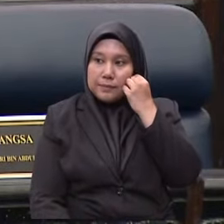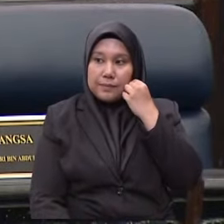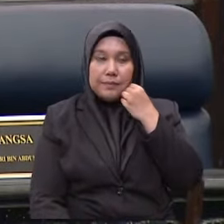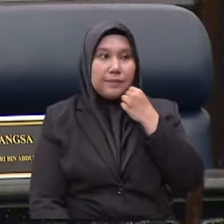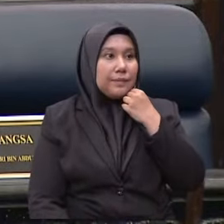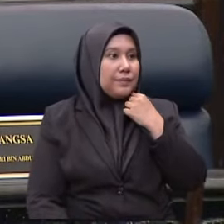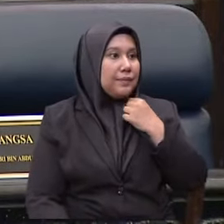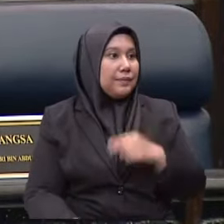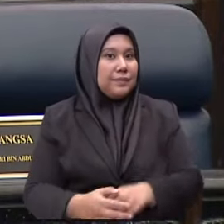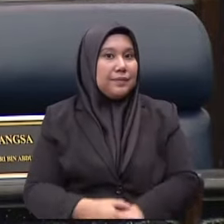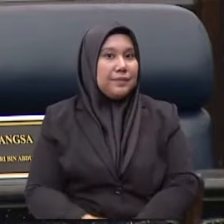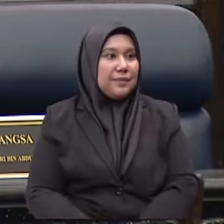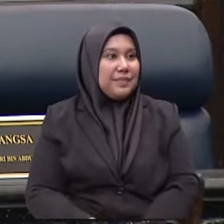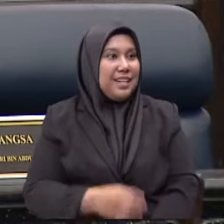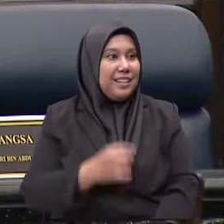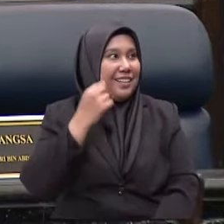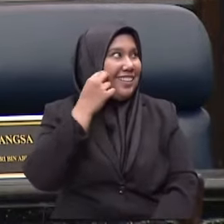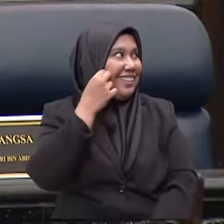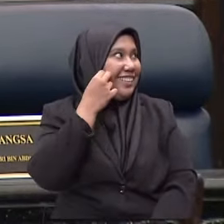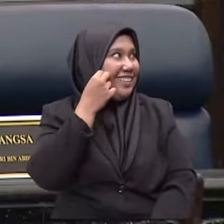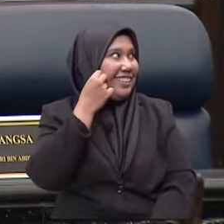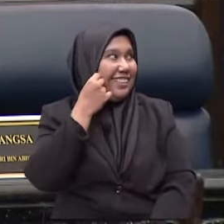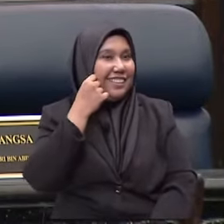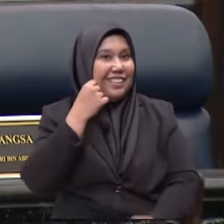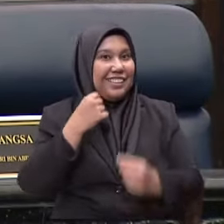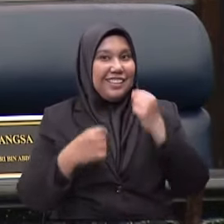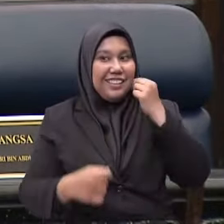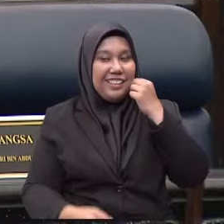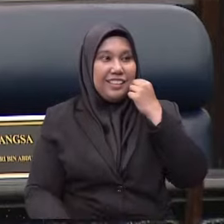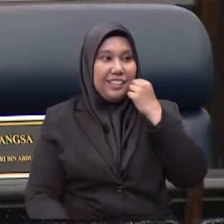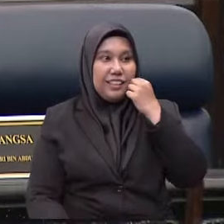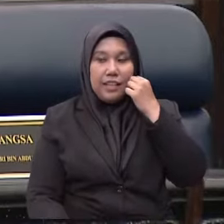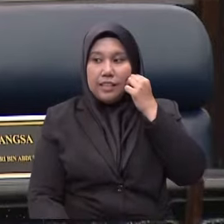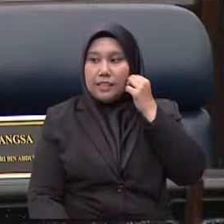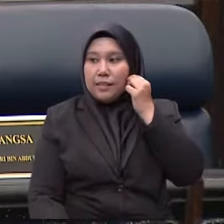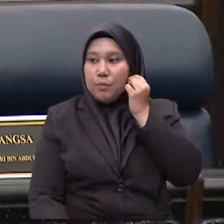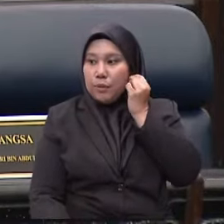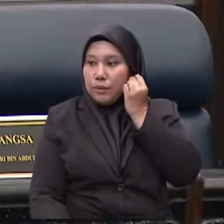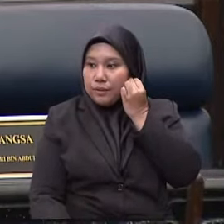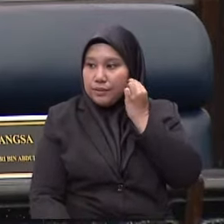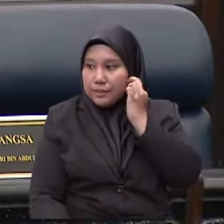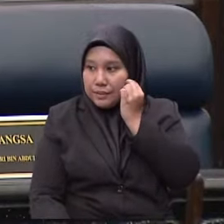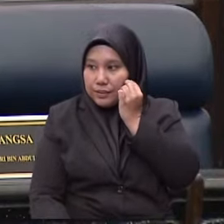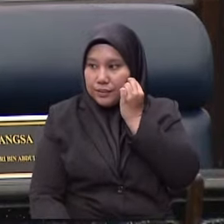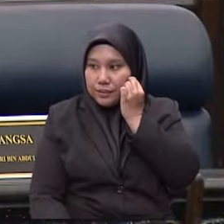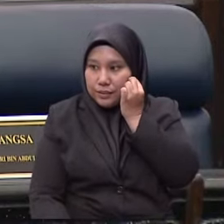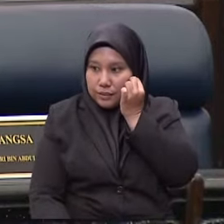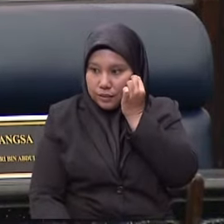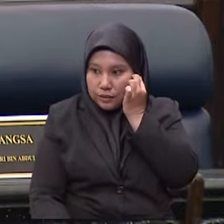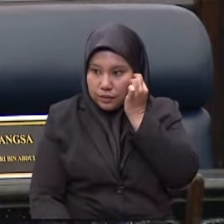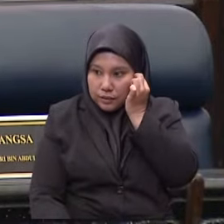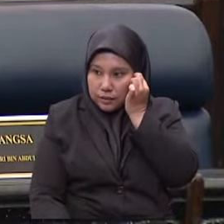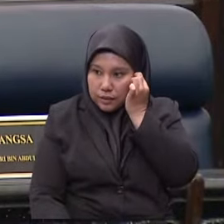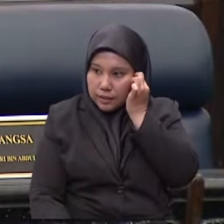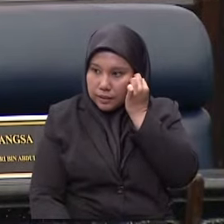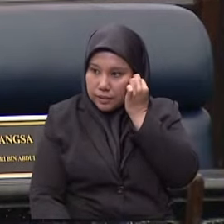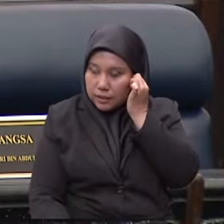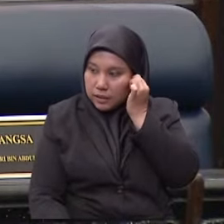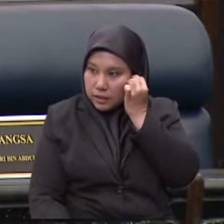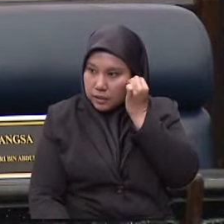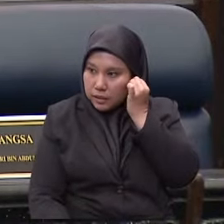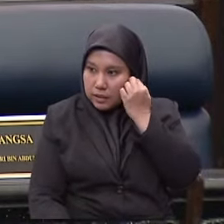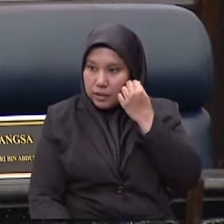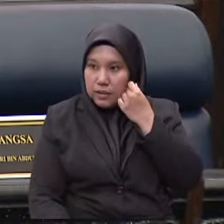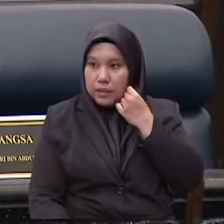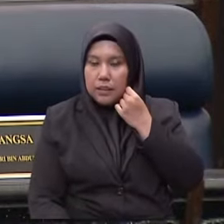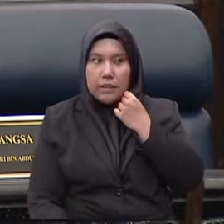kumpulan B40 hanya menimpati 14% daripada subsidi tersebut oleh sebab itu pendekatan progresif dalam